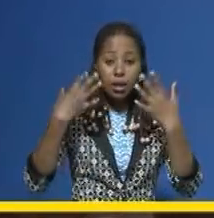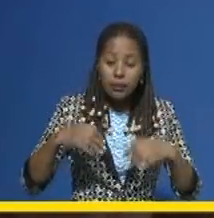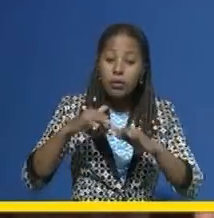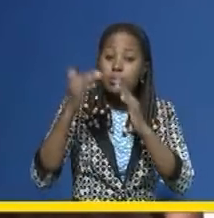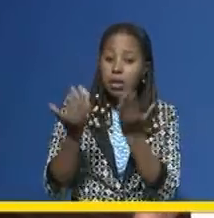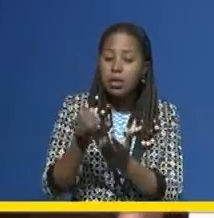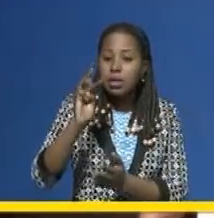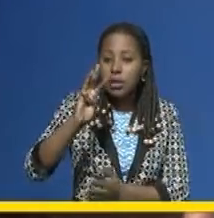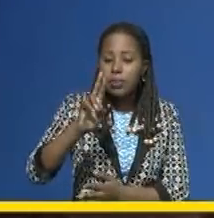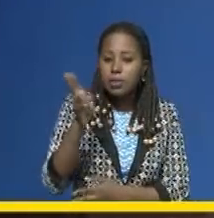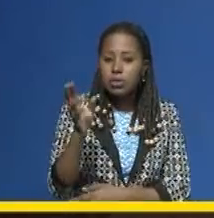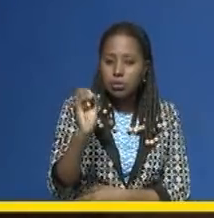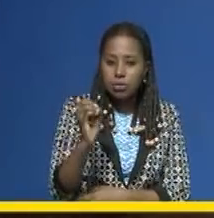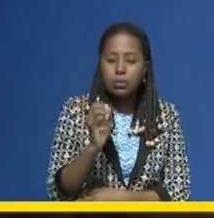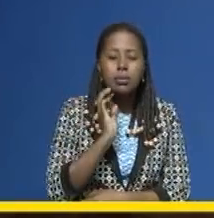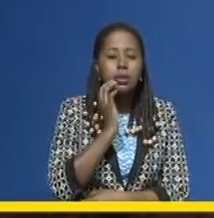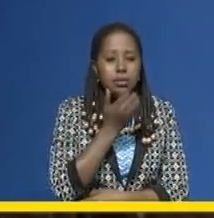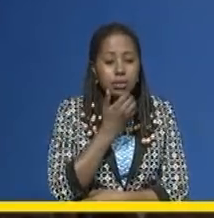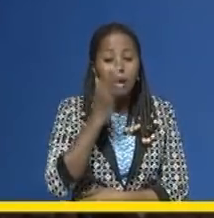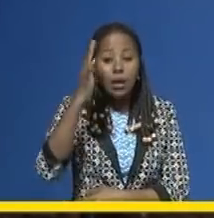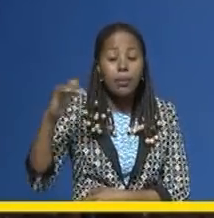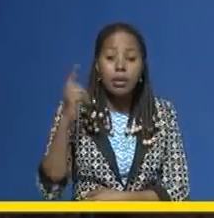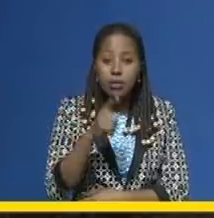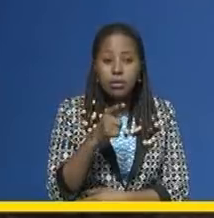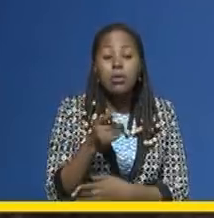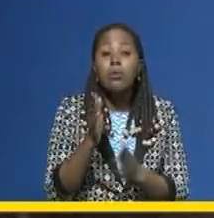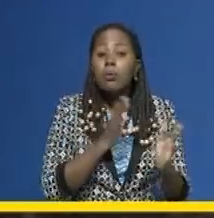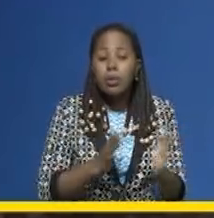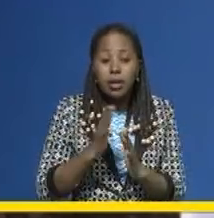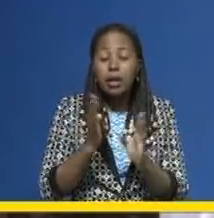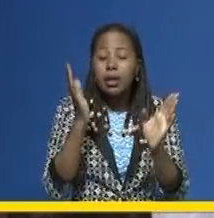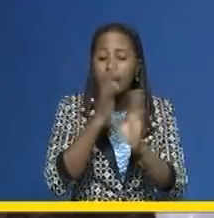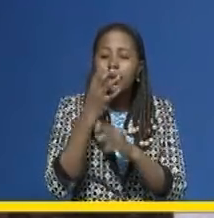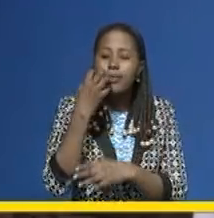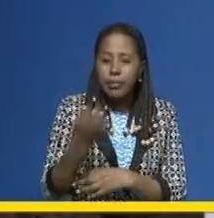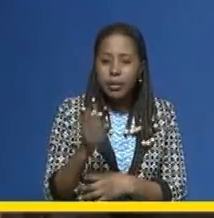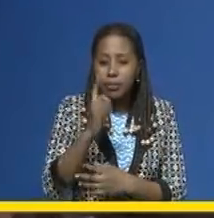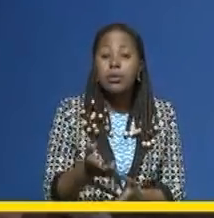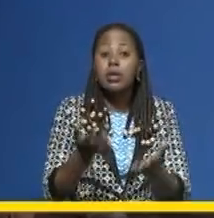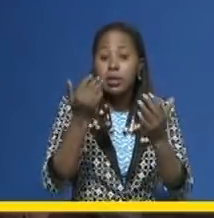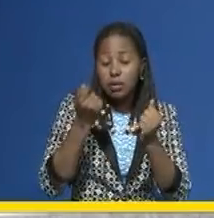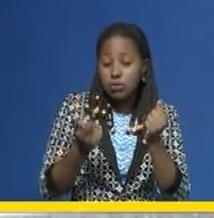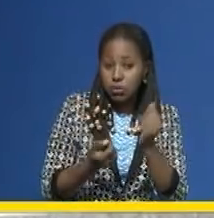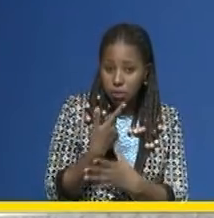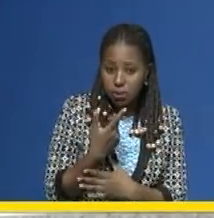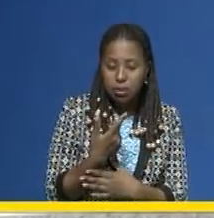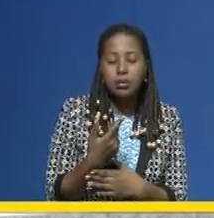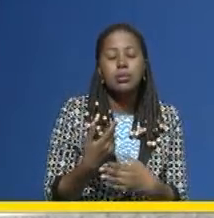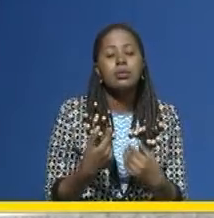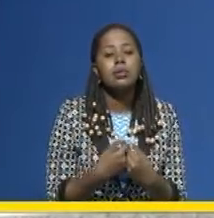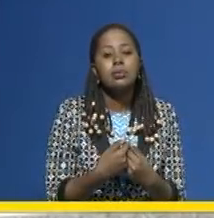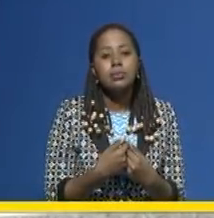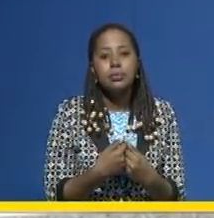duniani WHO limetahadharisha bara hilo kujiandaa na hali mbaya inaweza kujitokeza.